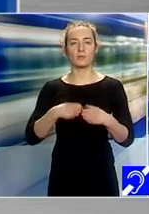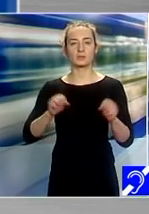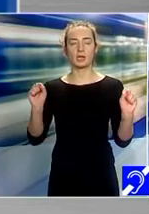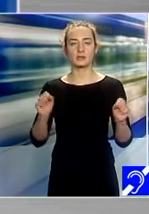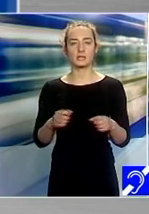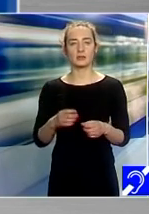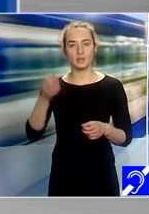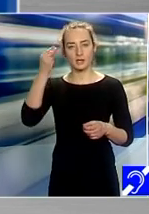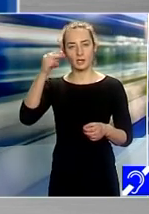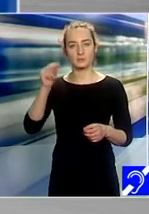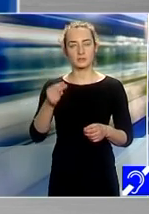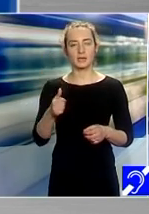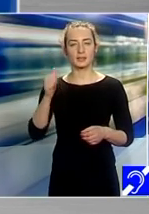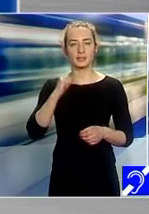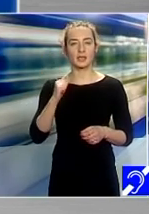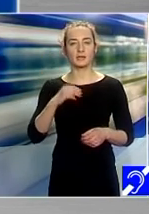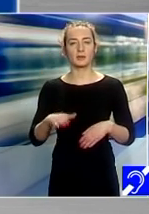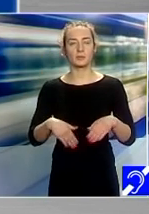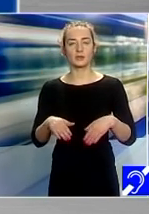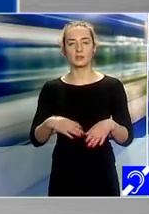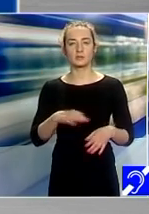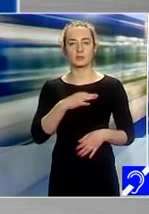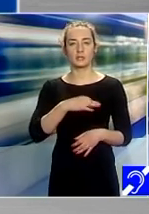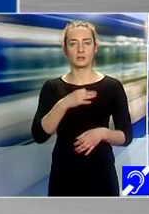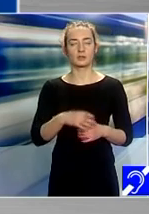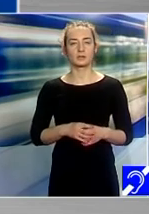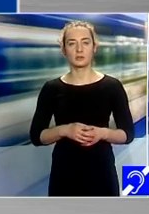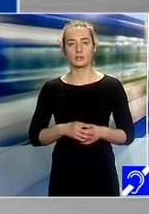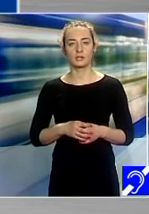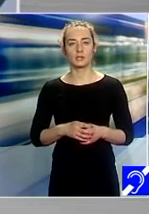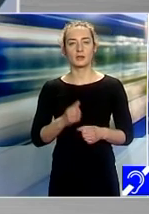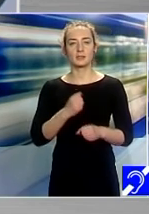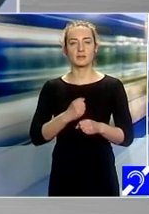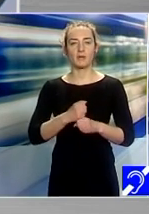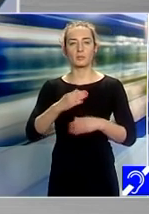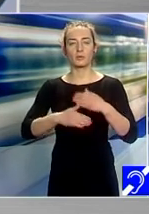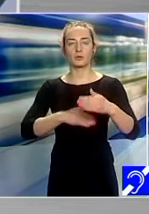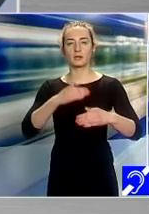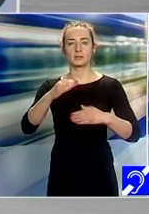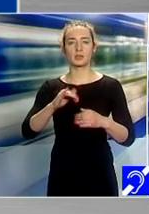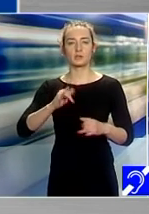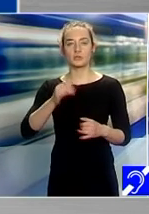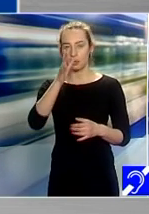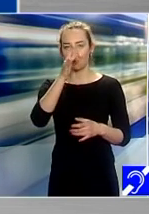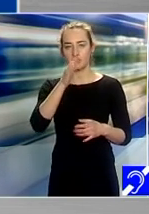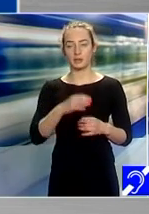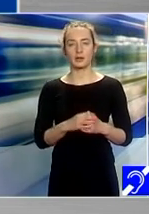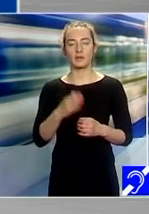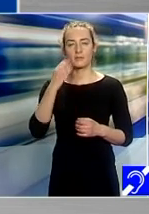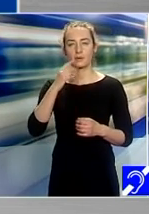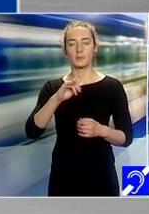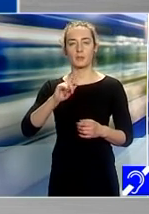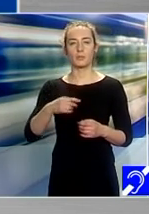deja anunțat ieri de Ministrul Sănătății. Exact, deci se fac progrese. Iar din aprilie, femeile